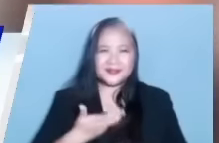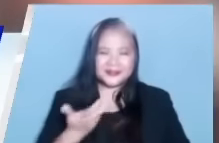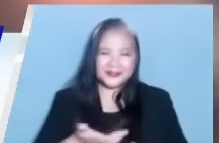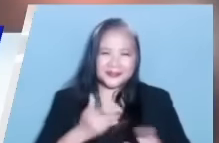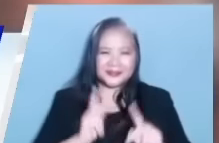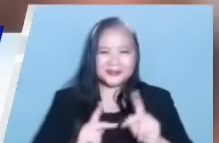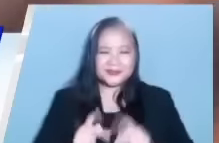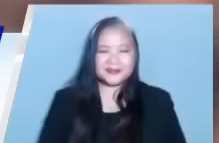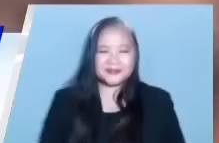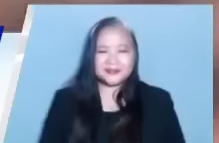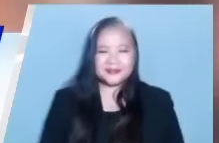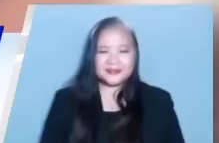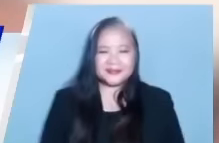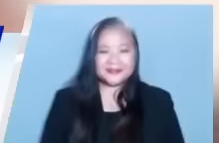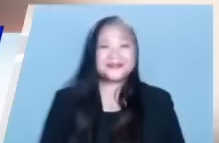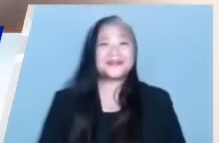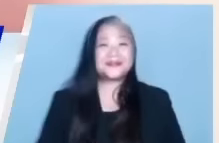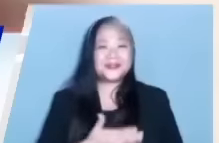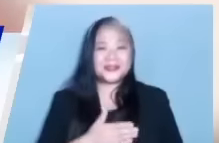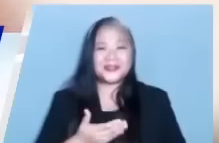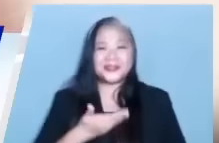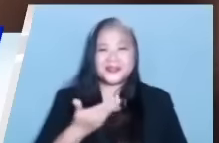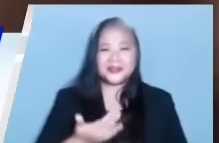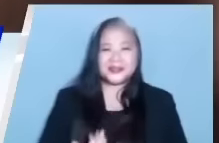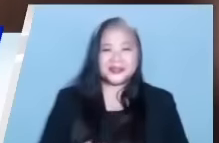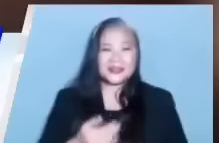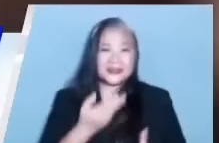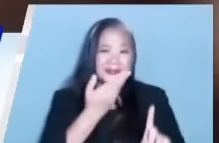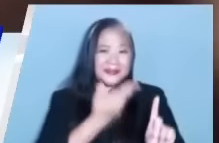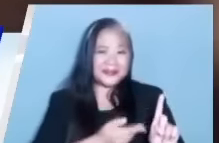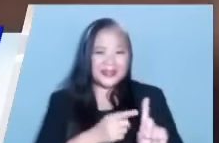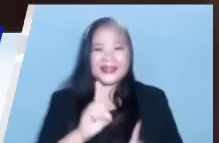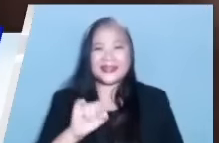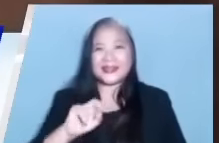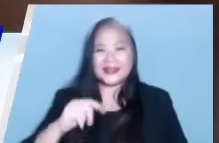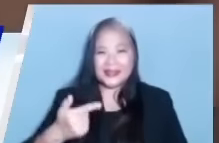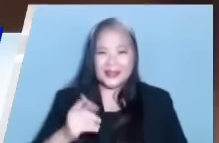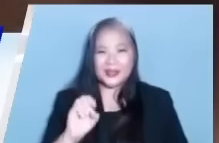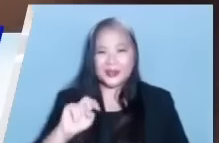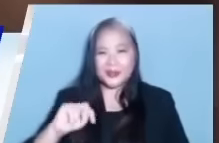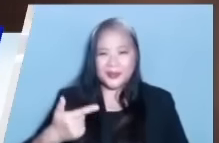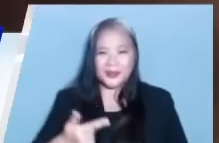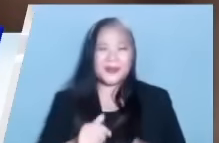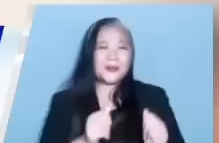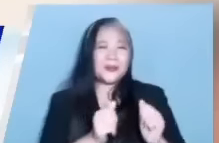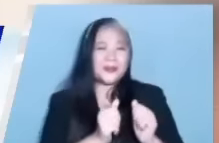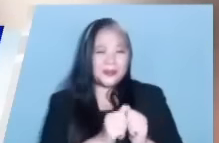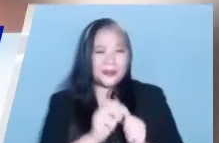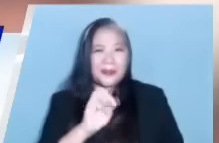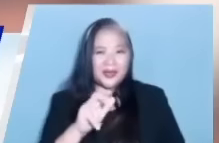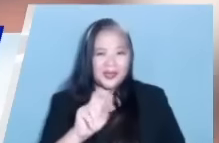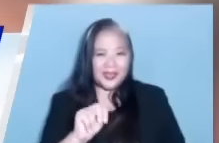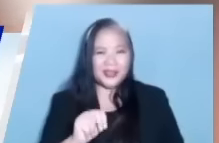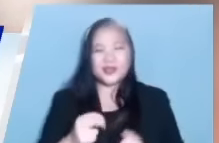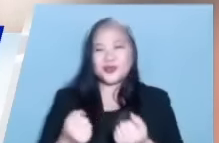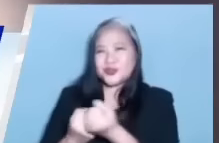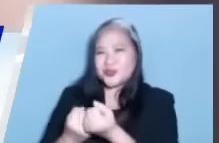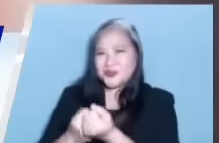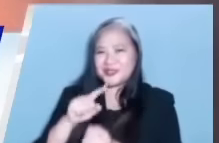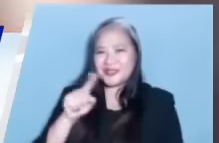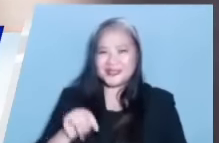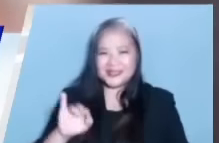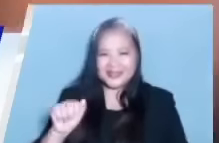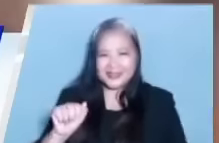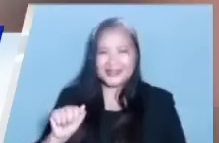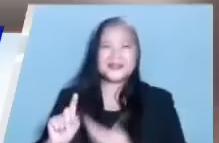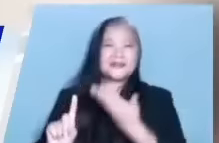Spotted sa concert sina Kapuso, primetime King and Queen Ding Dong Dantes at Marian Rivera in na full support kay Ate Zia na certified